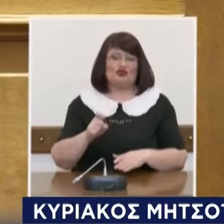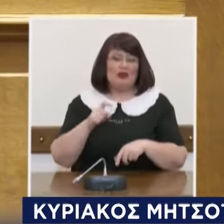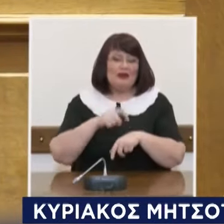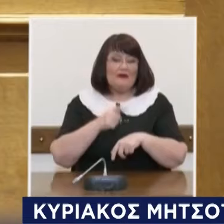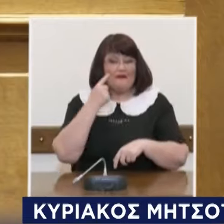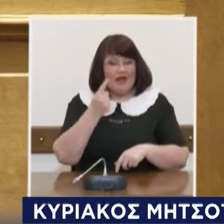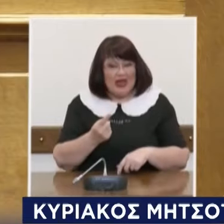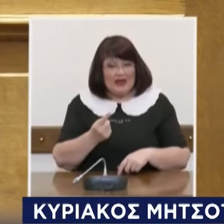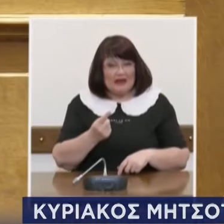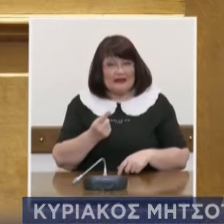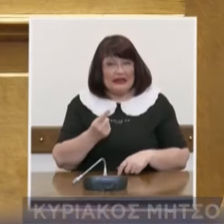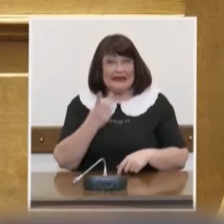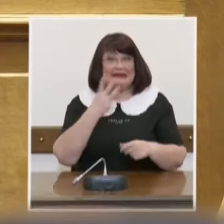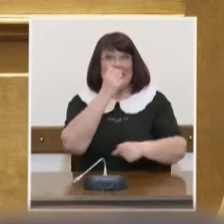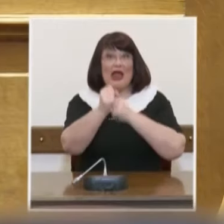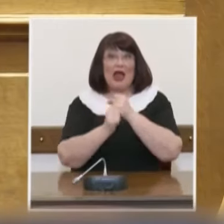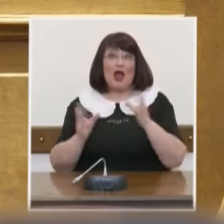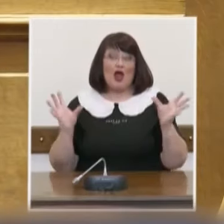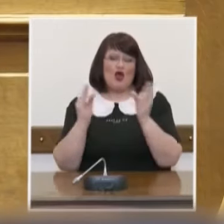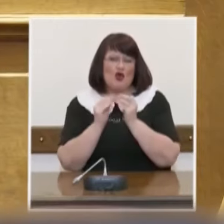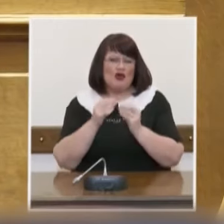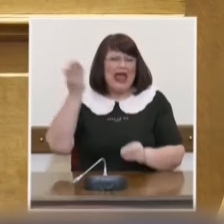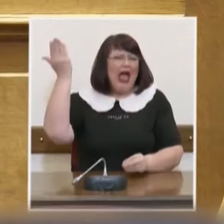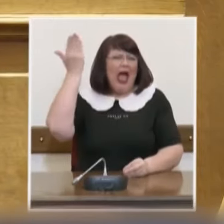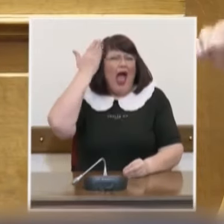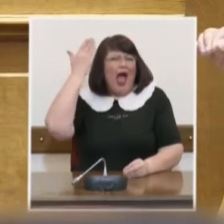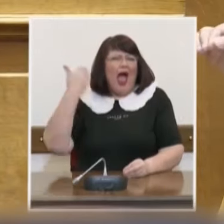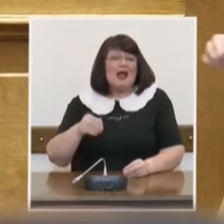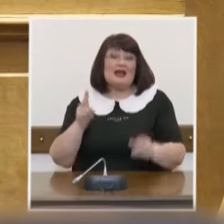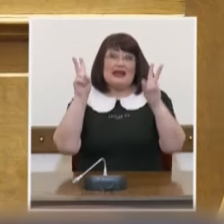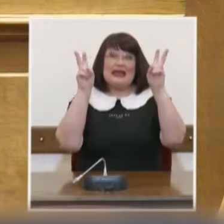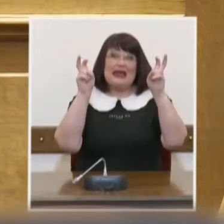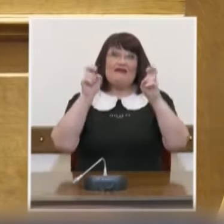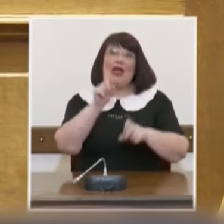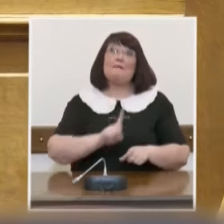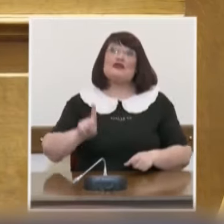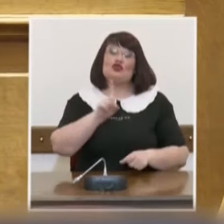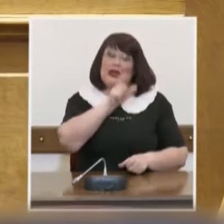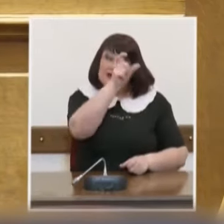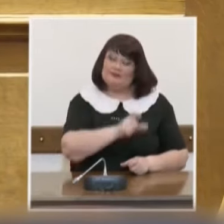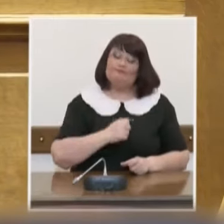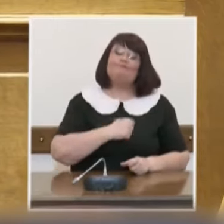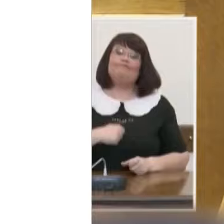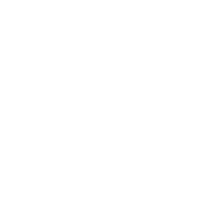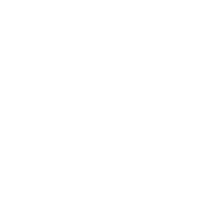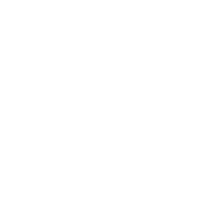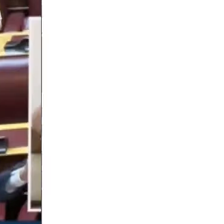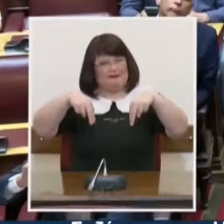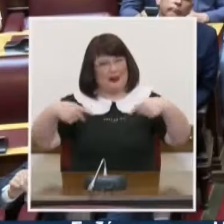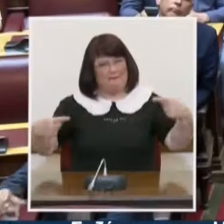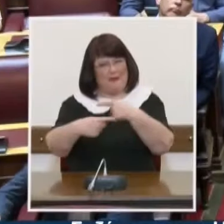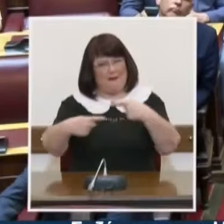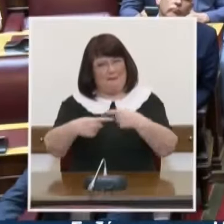ζούμε την τελευταία τριετία την ακρίβεια Μητσοτάκη. Σας στεραχωρεί που το λέμε έτσι, αλλά αυτή είναι η αλήθεια. Πώς